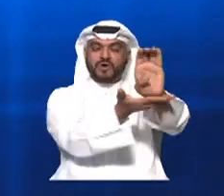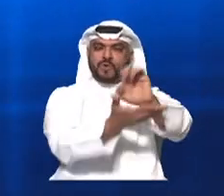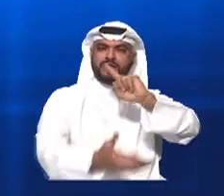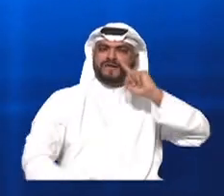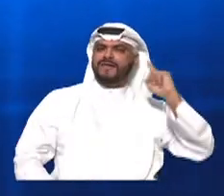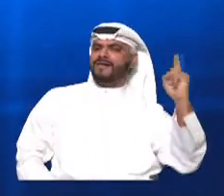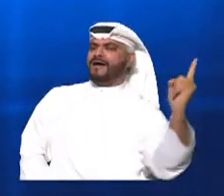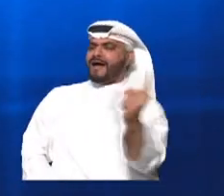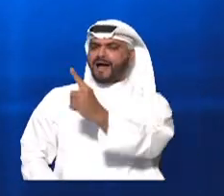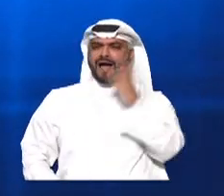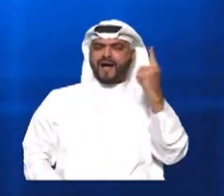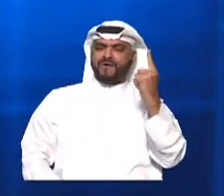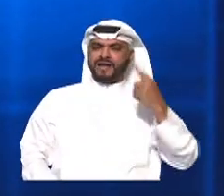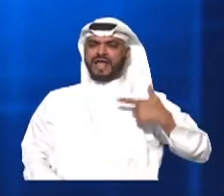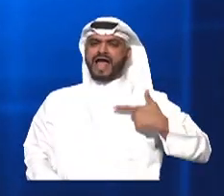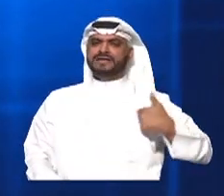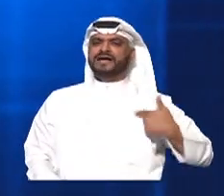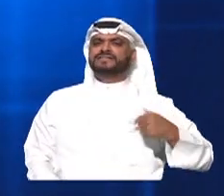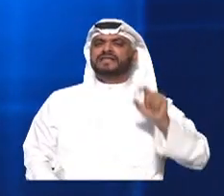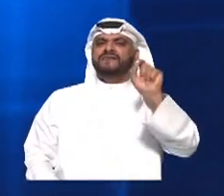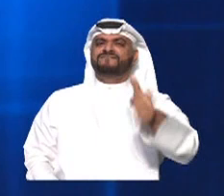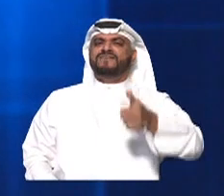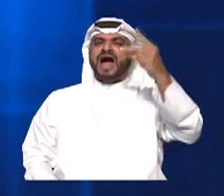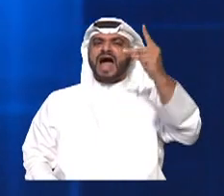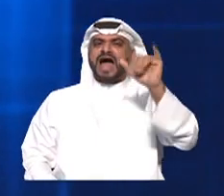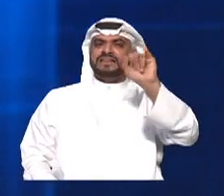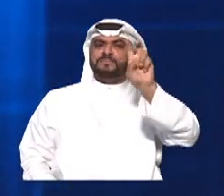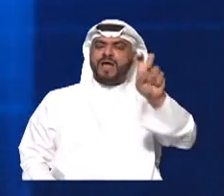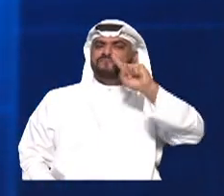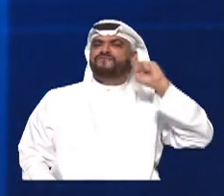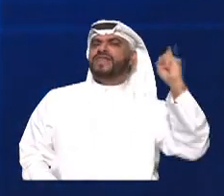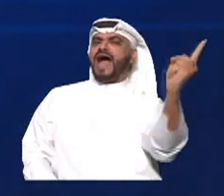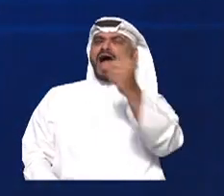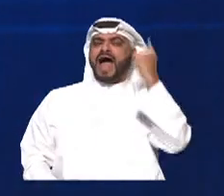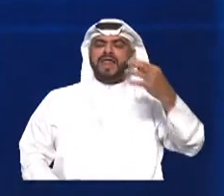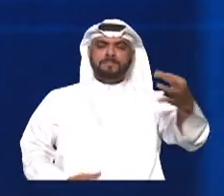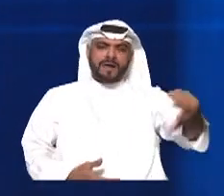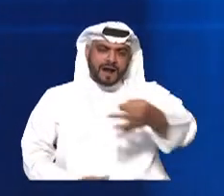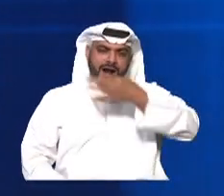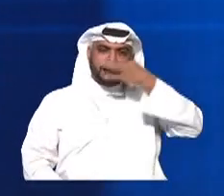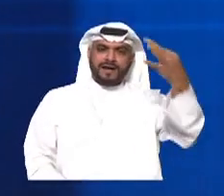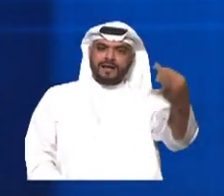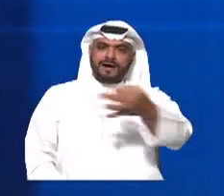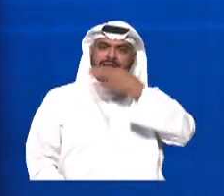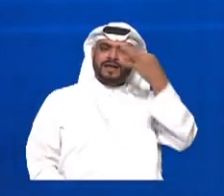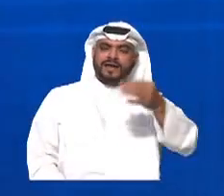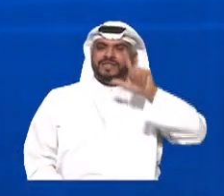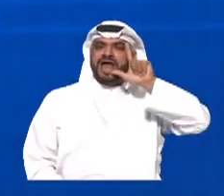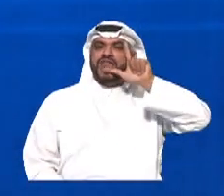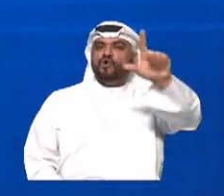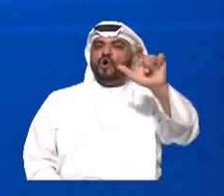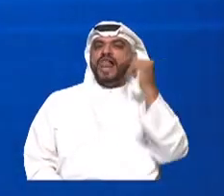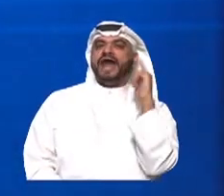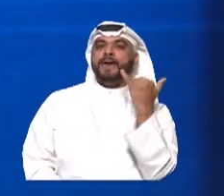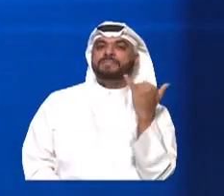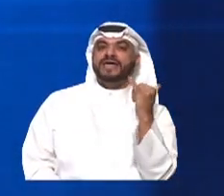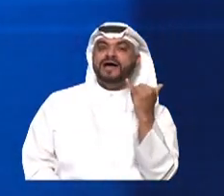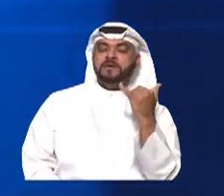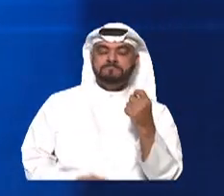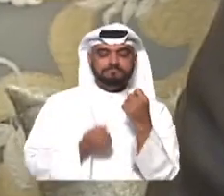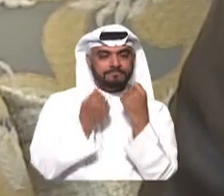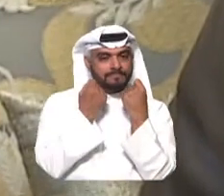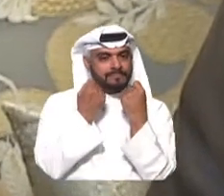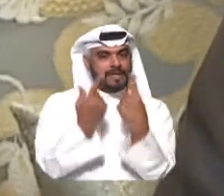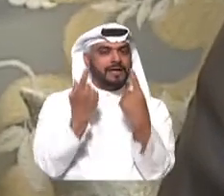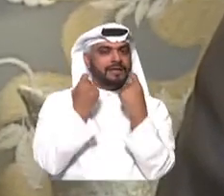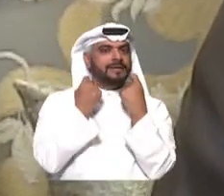ومراكز متقدمة في عدد من المسابقات، بالإضافة لتفوقهما في مدرسة الموهبة والإبداع التابعة